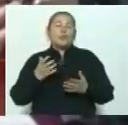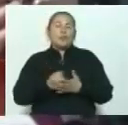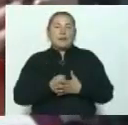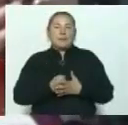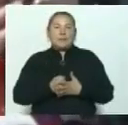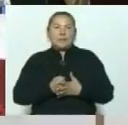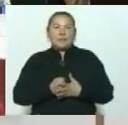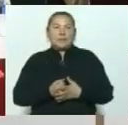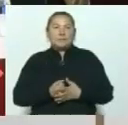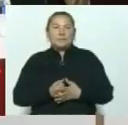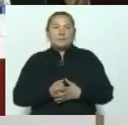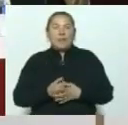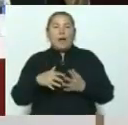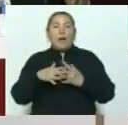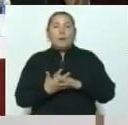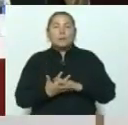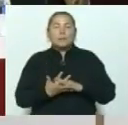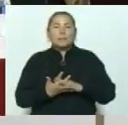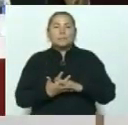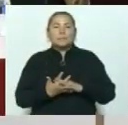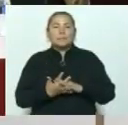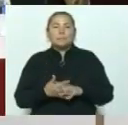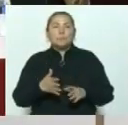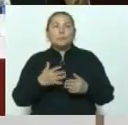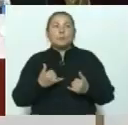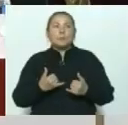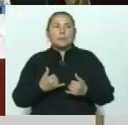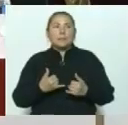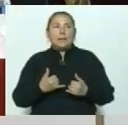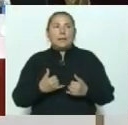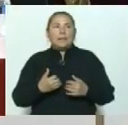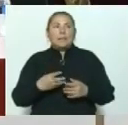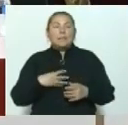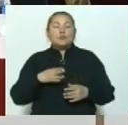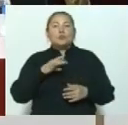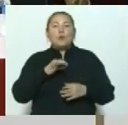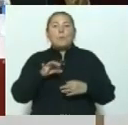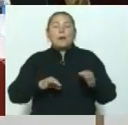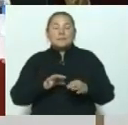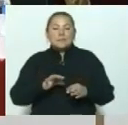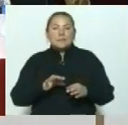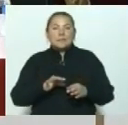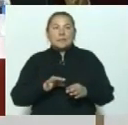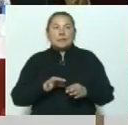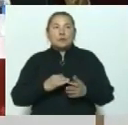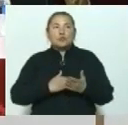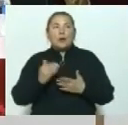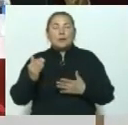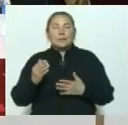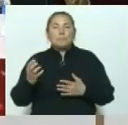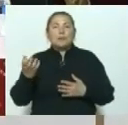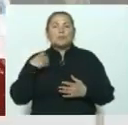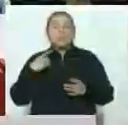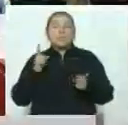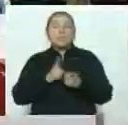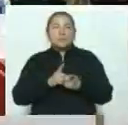айналдыруды ұсынды. Үлгі ауылы көрсетеміз деп Оңды ауылын таңдап отыр қазір. Және жобасын жасатқызыңыз, жоғары жақта басшылықпен